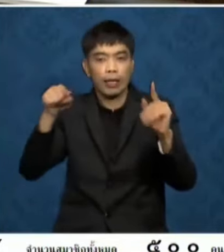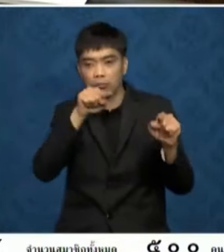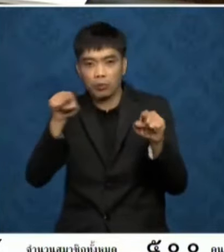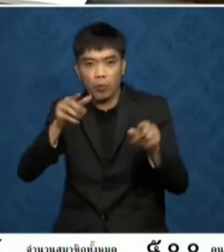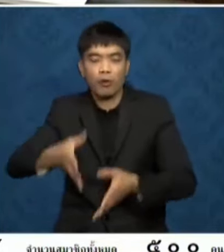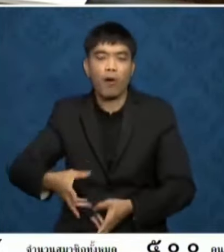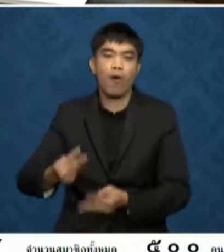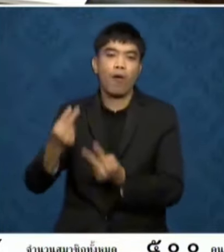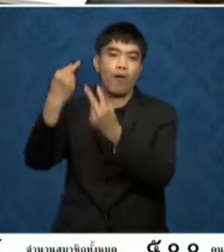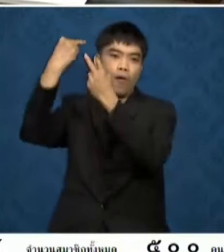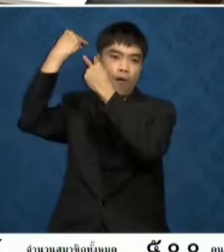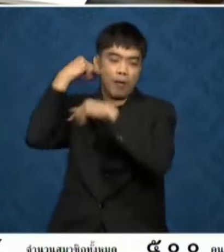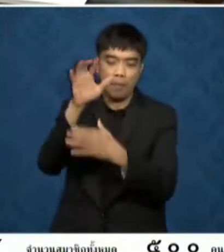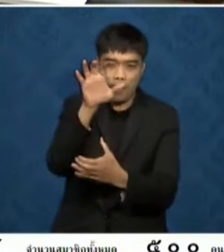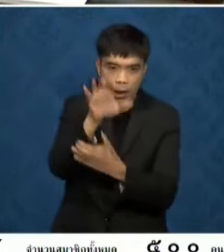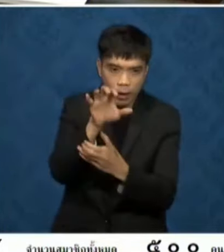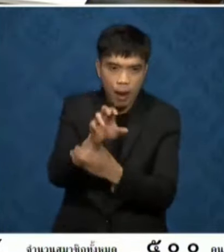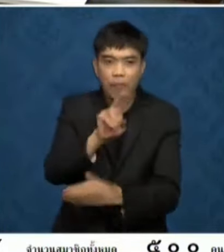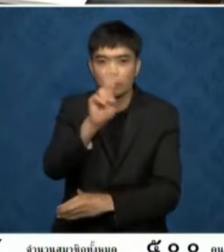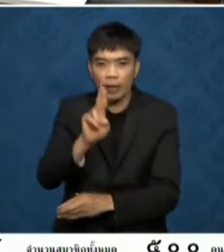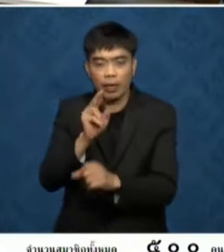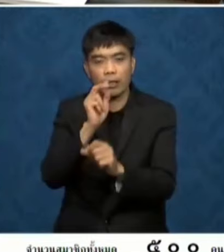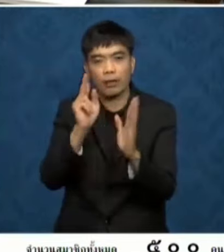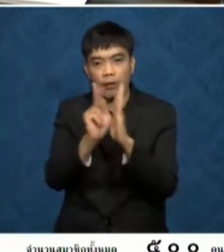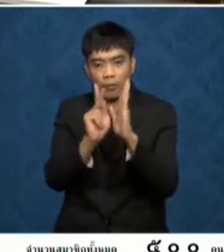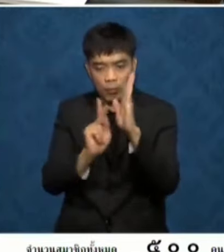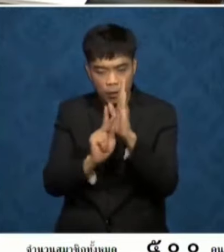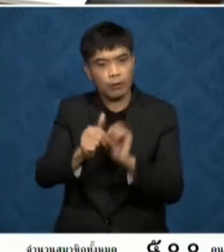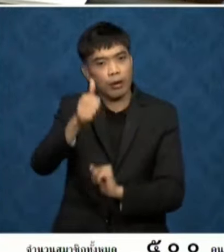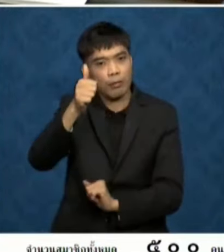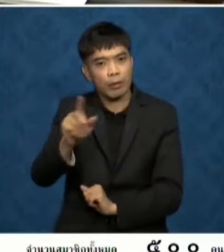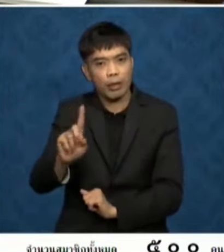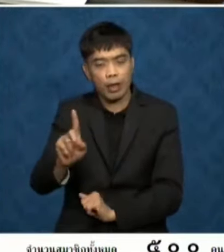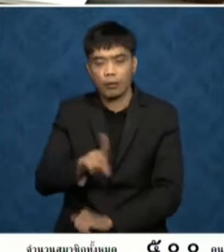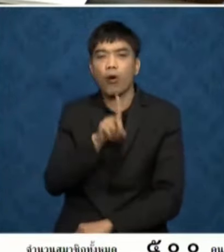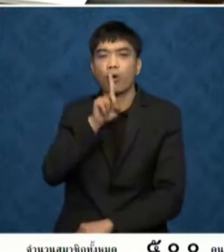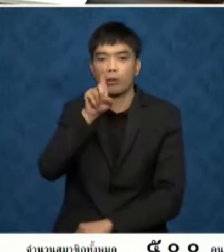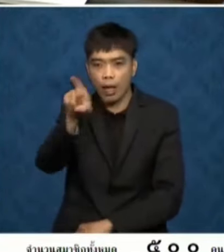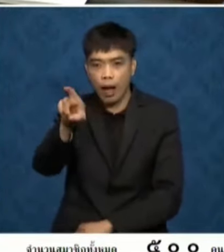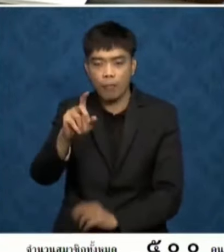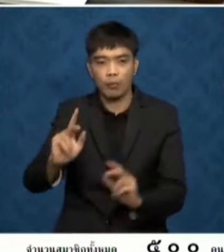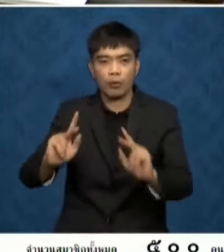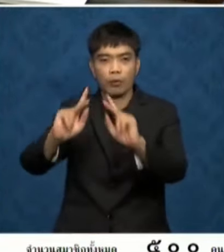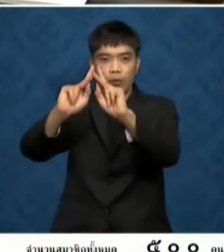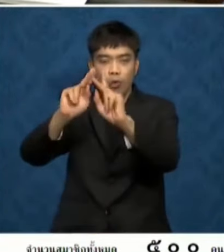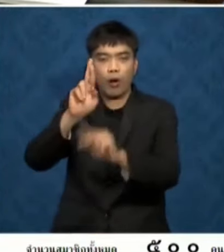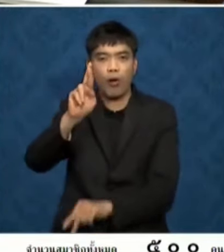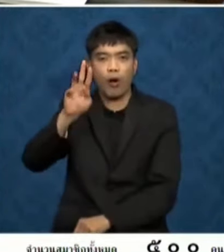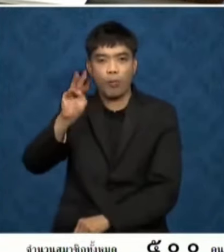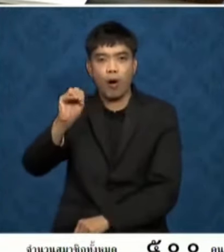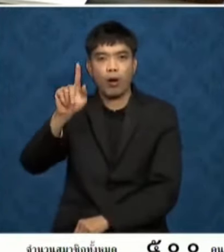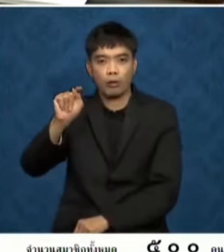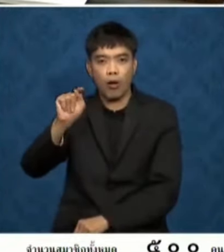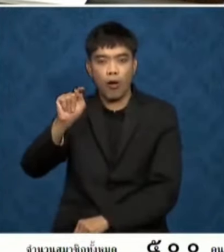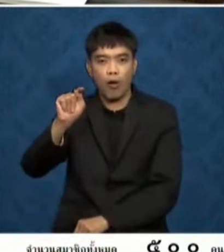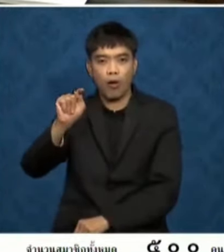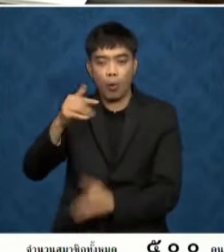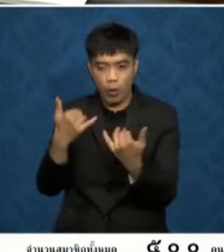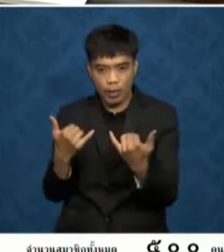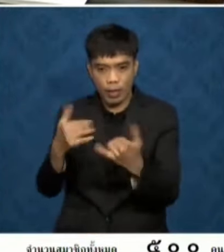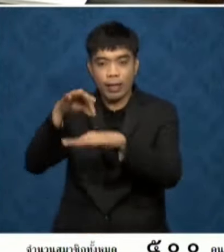ามไปที่กรรมาธิการว่าการที่รัฐมนตรีว่าการกระทรวงพลังงานในวันนี้และพลเอกประยุทธ์ในวันนั้นไม่ด